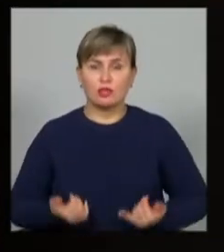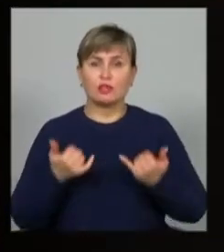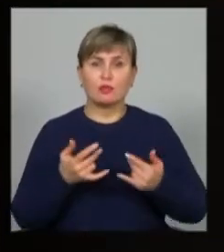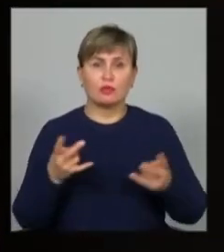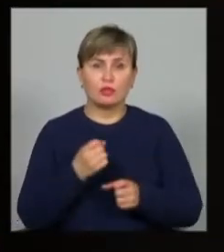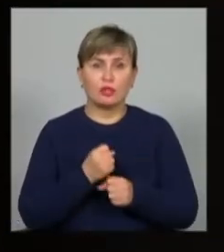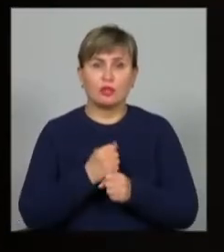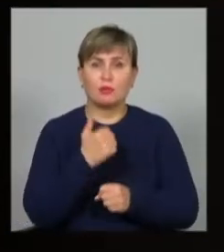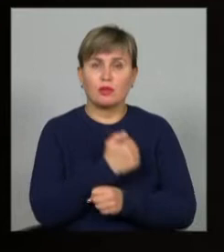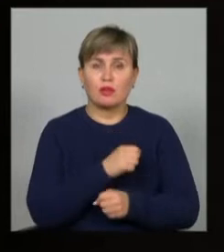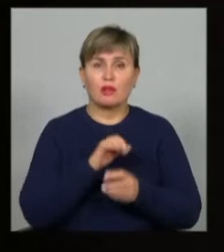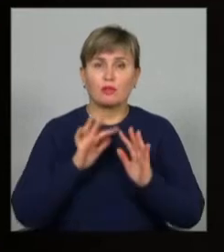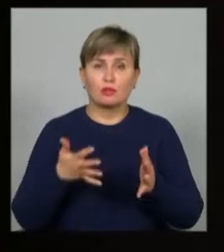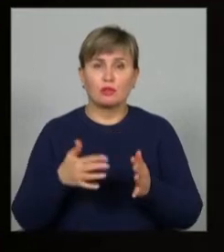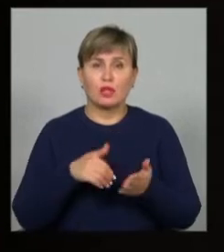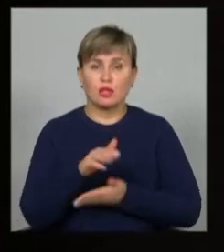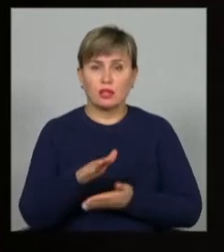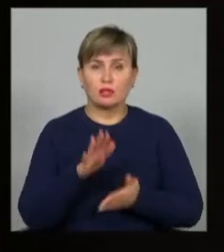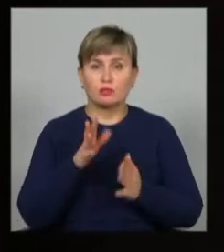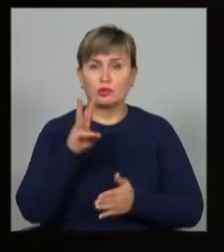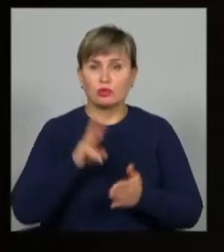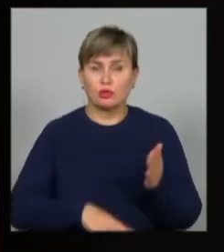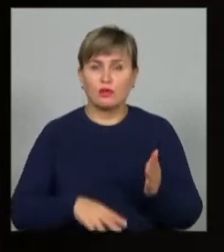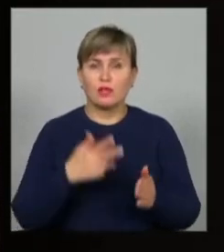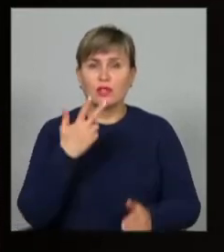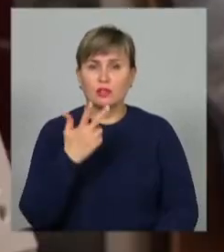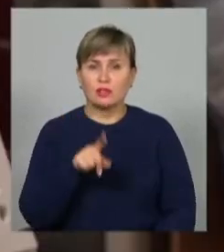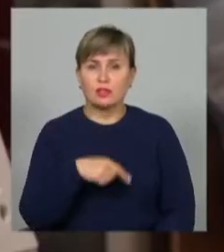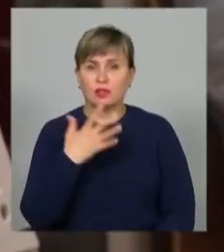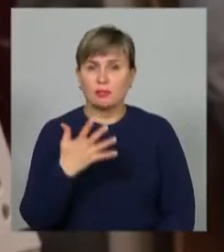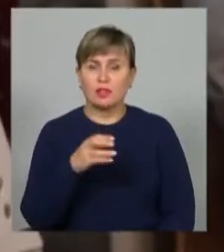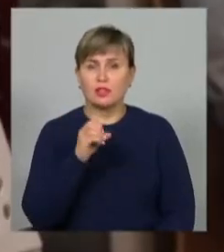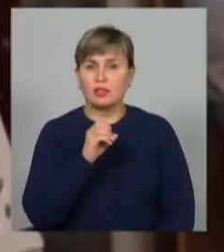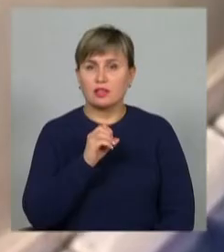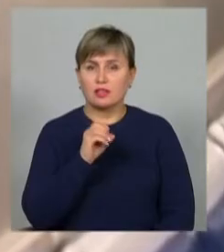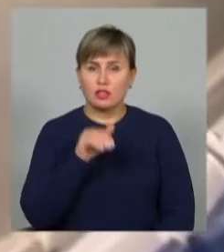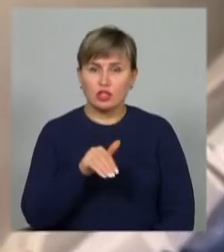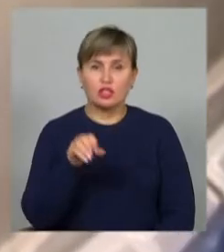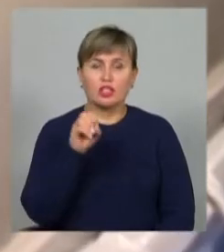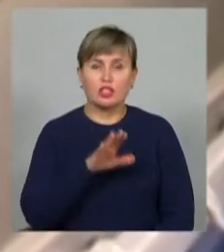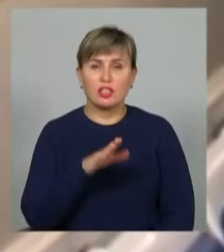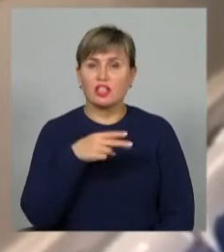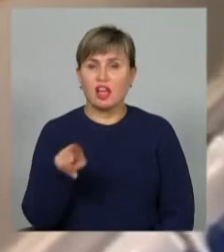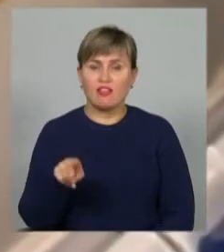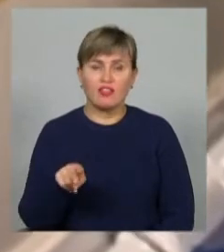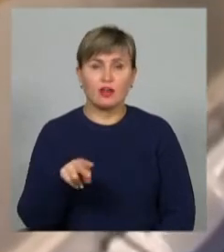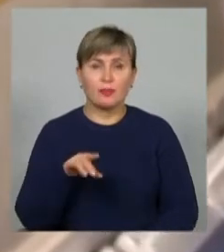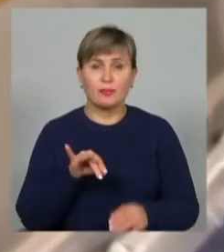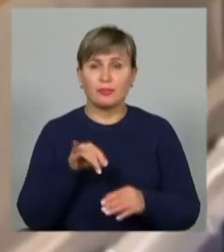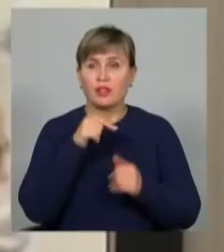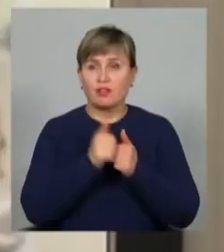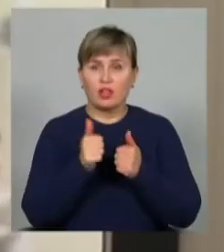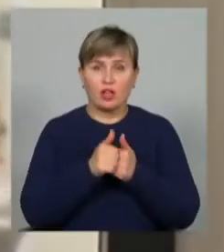сделать прививку, а в случае отказа им грозит штраф в 3500 евро. В соседней России, несмотря на всплеск